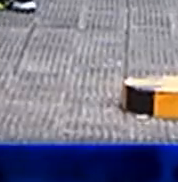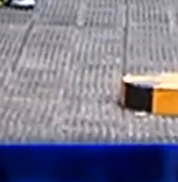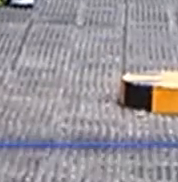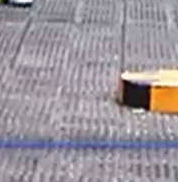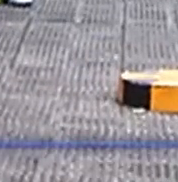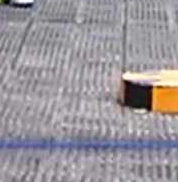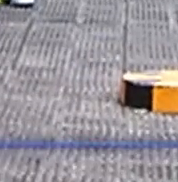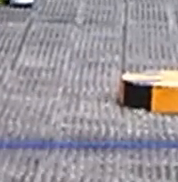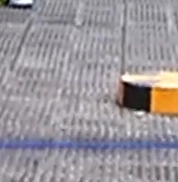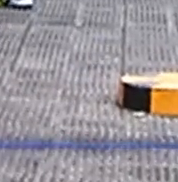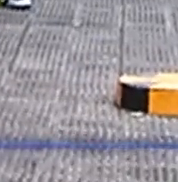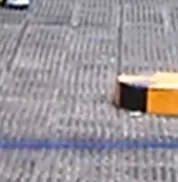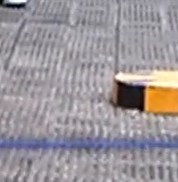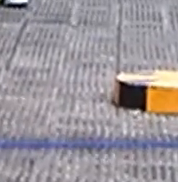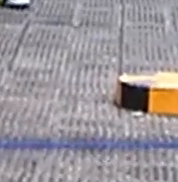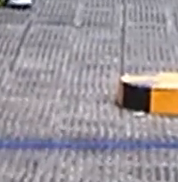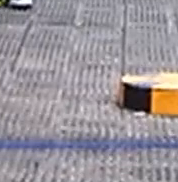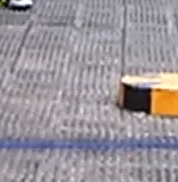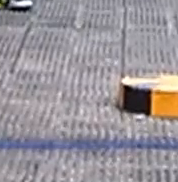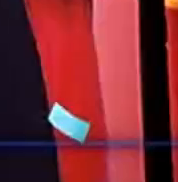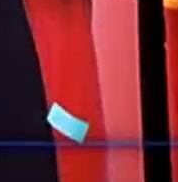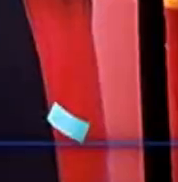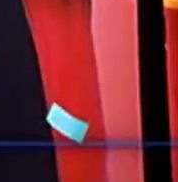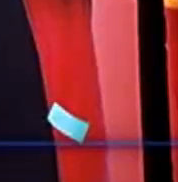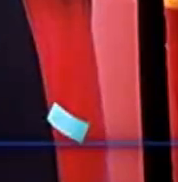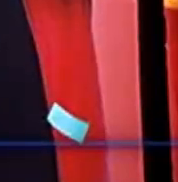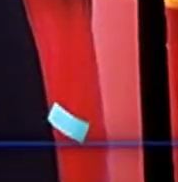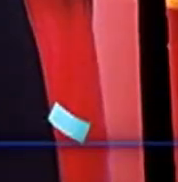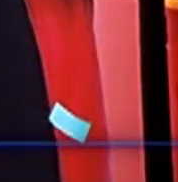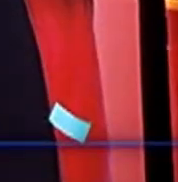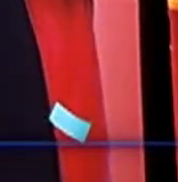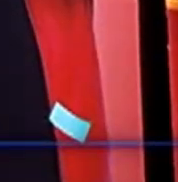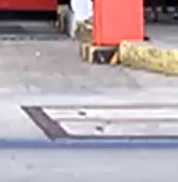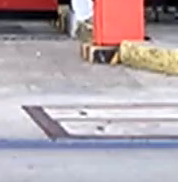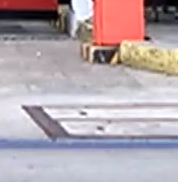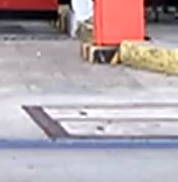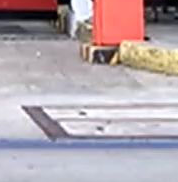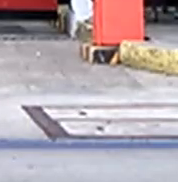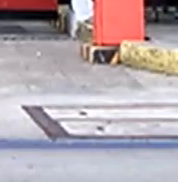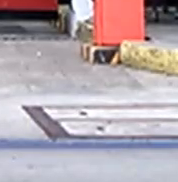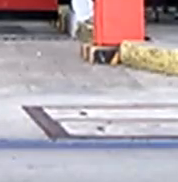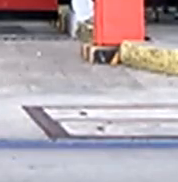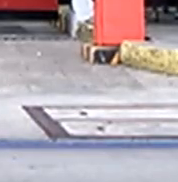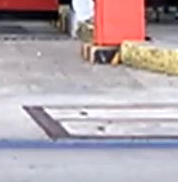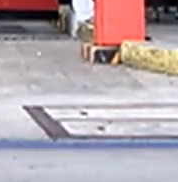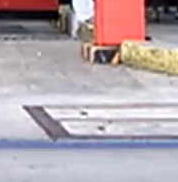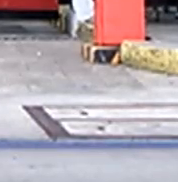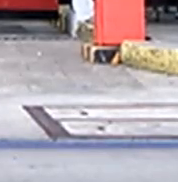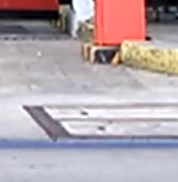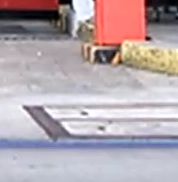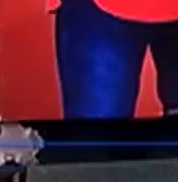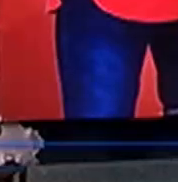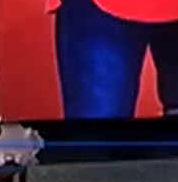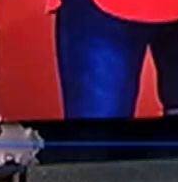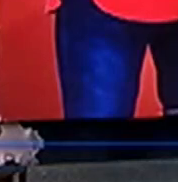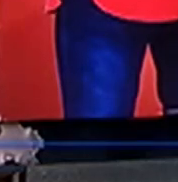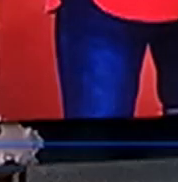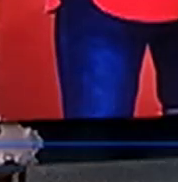At silipin ang paghahanda 3 days bago ang pambansang araw ng